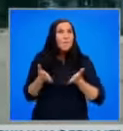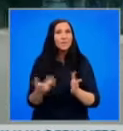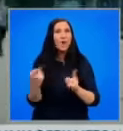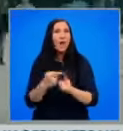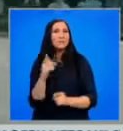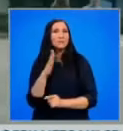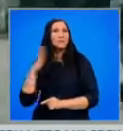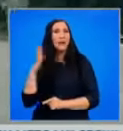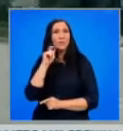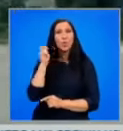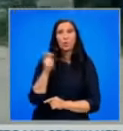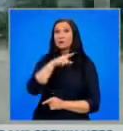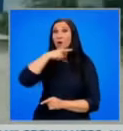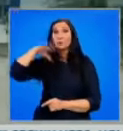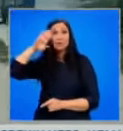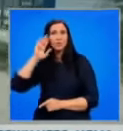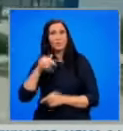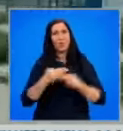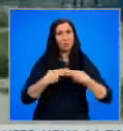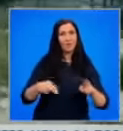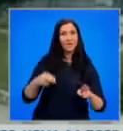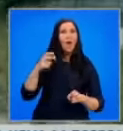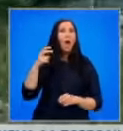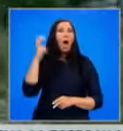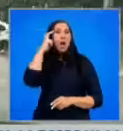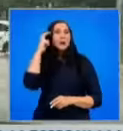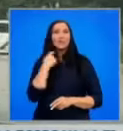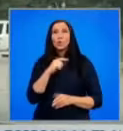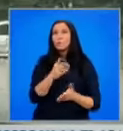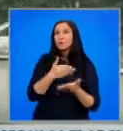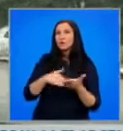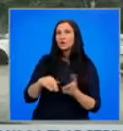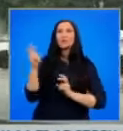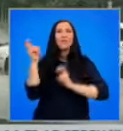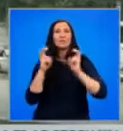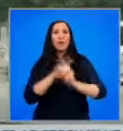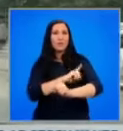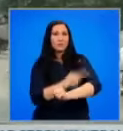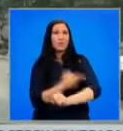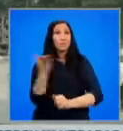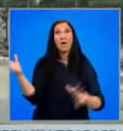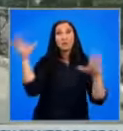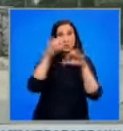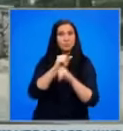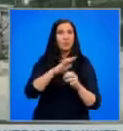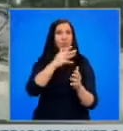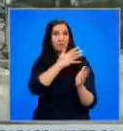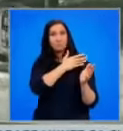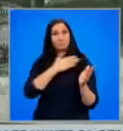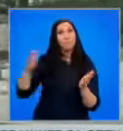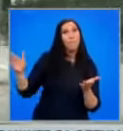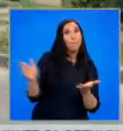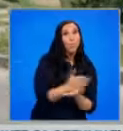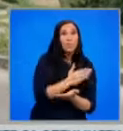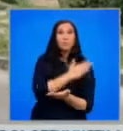за руските сили ще бъде открит. А Киев ще загуби значителна част от индустриалната си мощ. Тази нощ беше съборен и последния